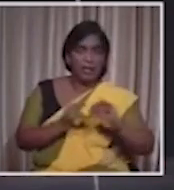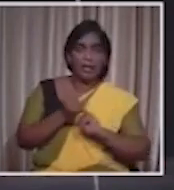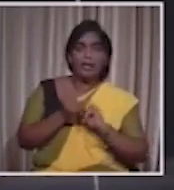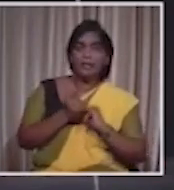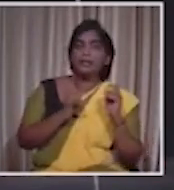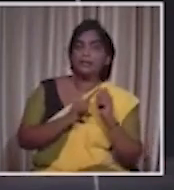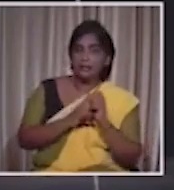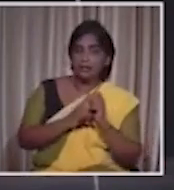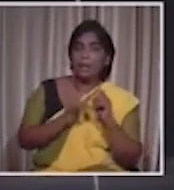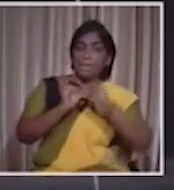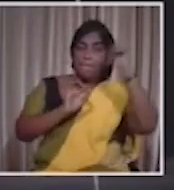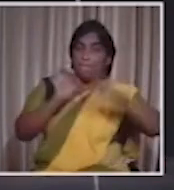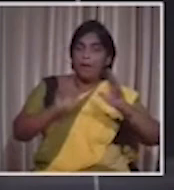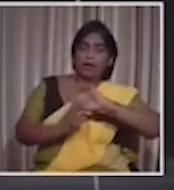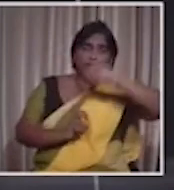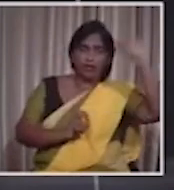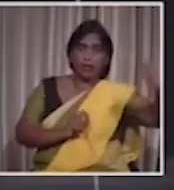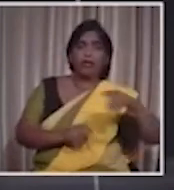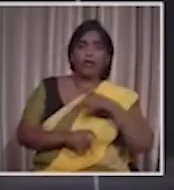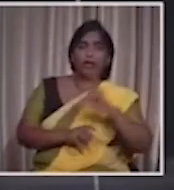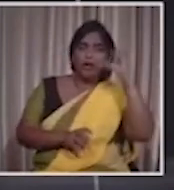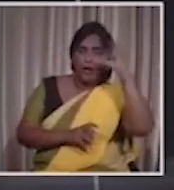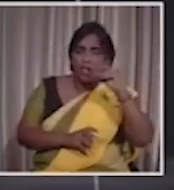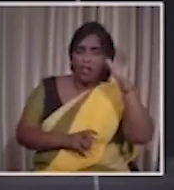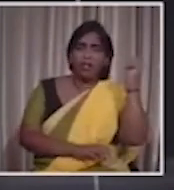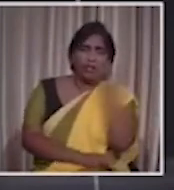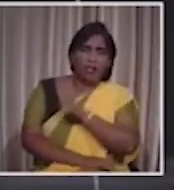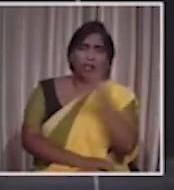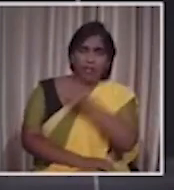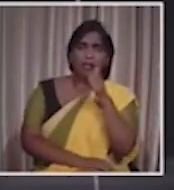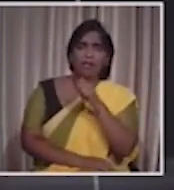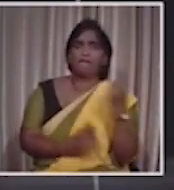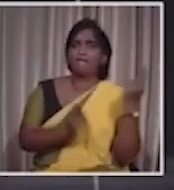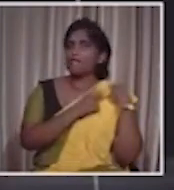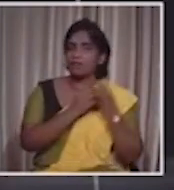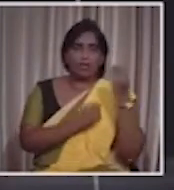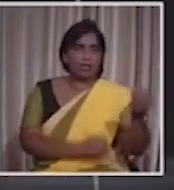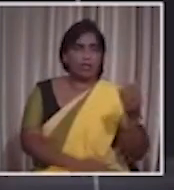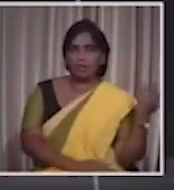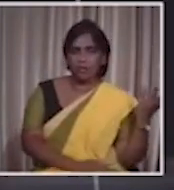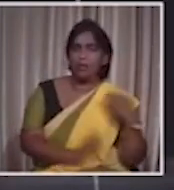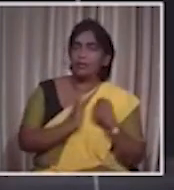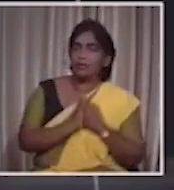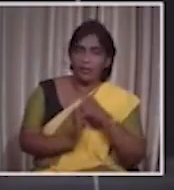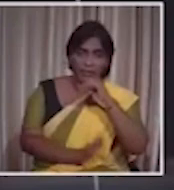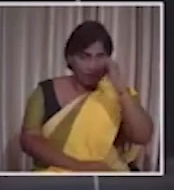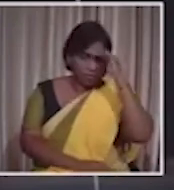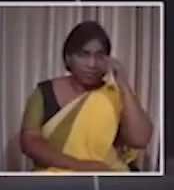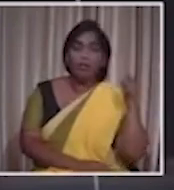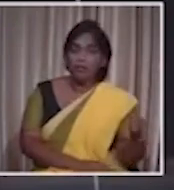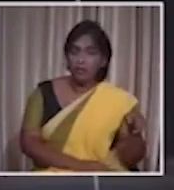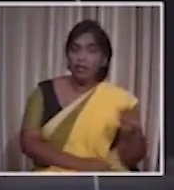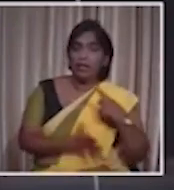SSP ව මඩකලප වෙනවත්තල දුන්නා. මොකද පැය 24ම බීලා ඉන්නේ. ඒ නිසා වගකීමක් දුන්නේ නැහැ. එතකොට ගරු කතානායකතුමනි,